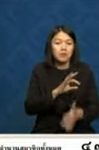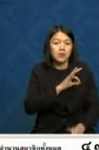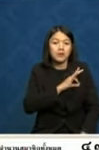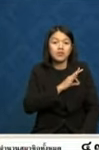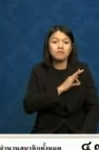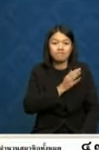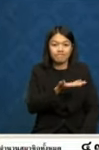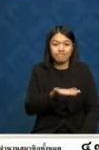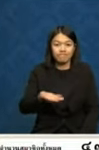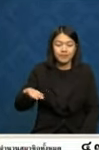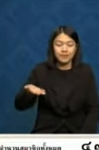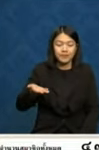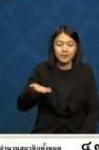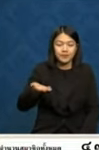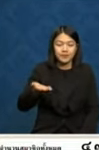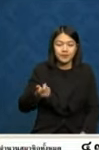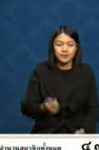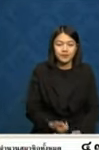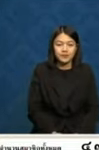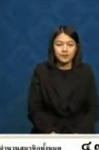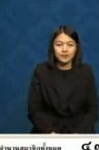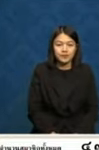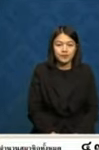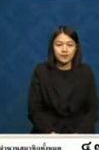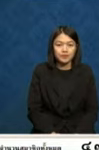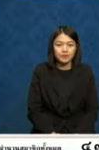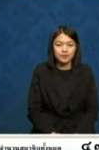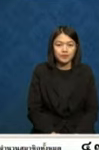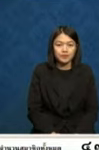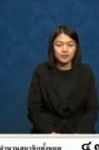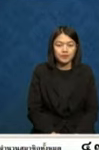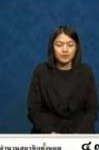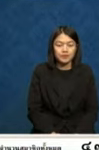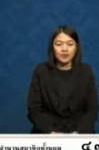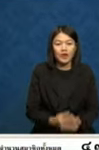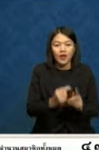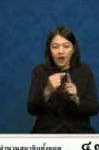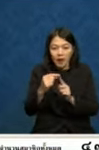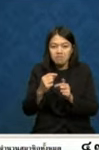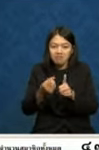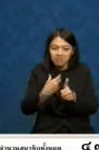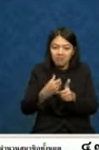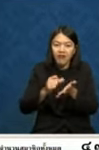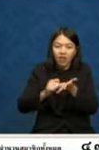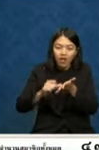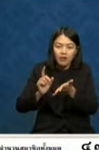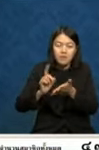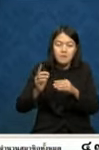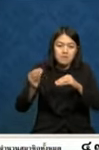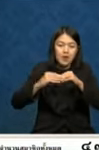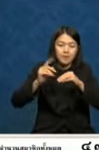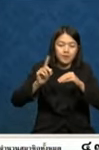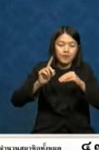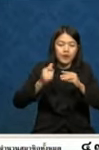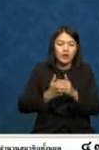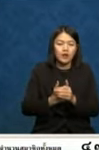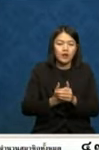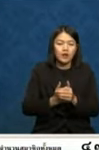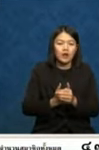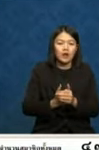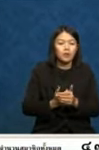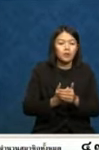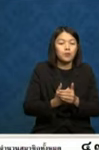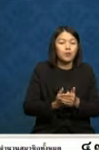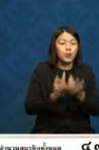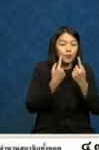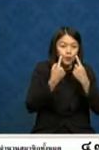ที่สงวนคำแปรยติไว้ในประเด็นที่ผมจะตอบคำถ